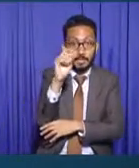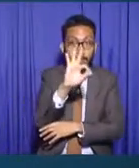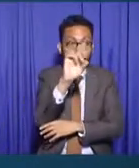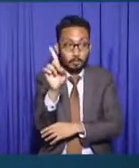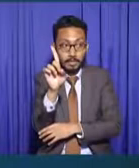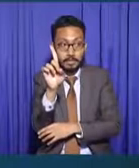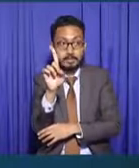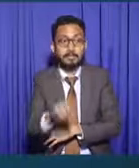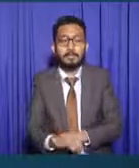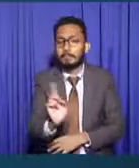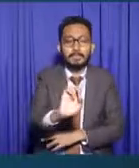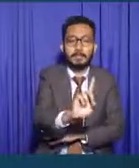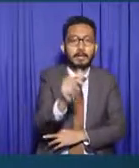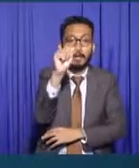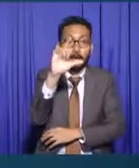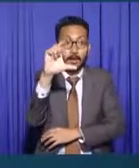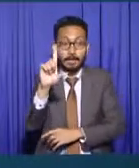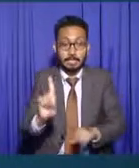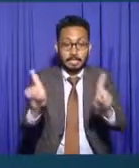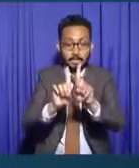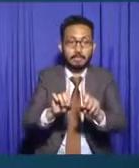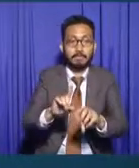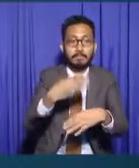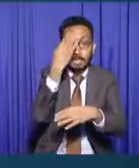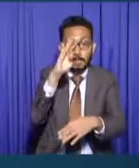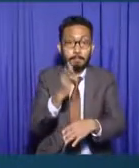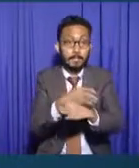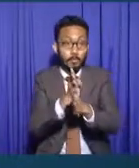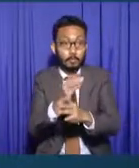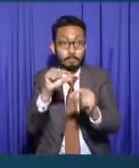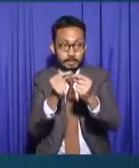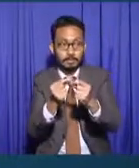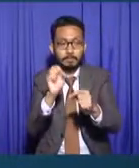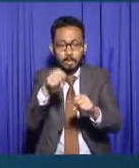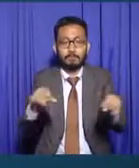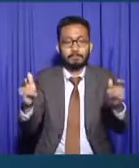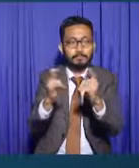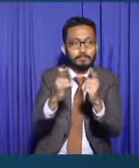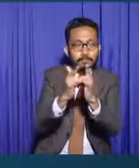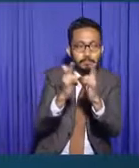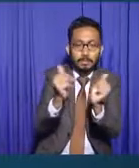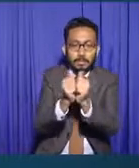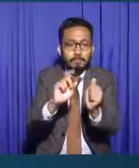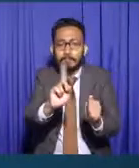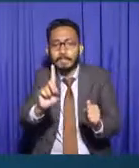semasa pembentukan gamet F1 mana-mana